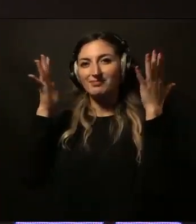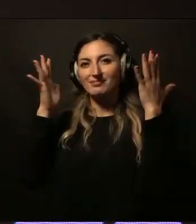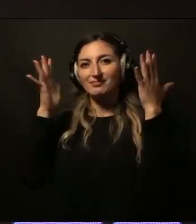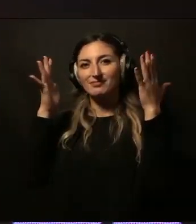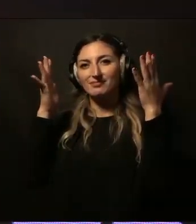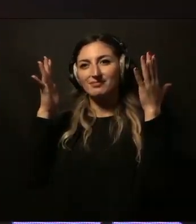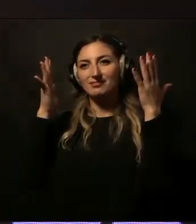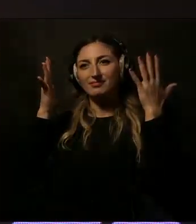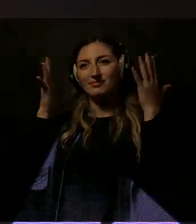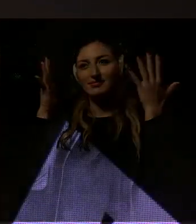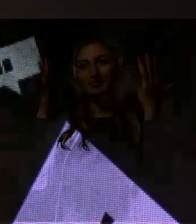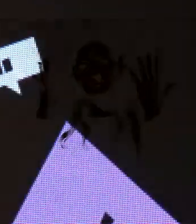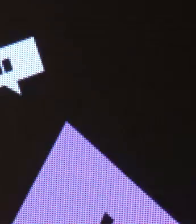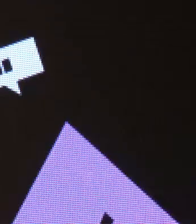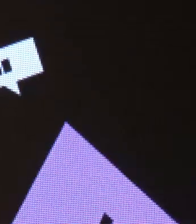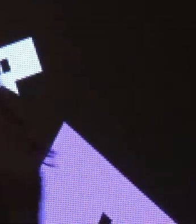Grazie